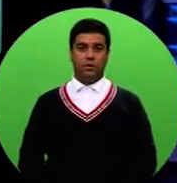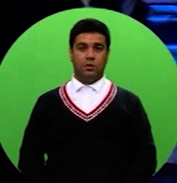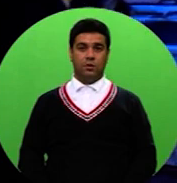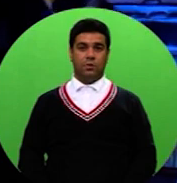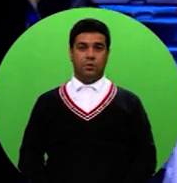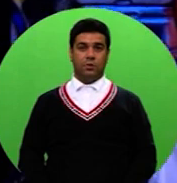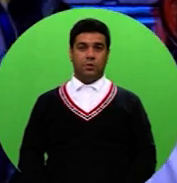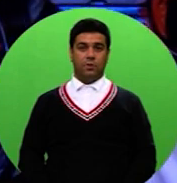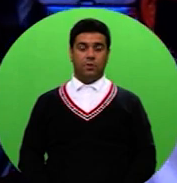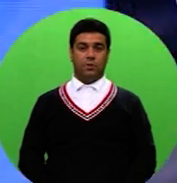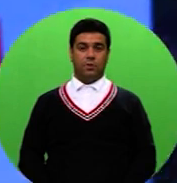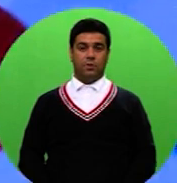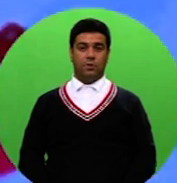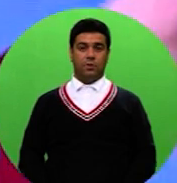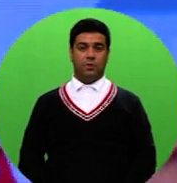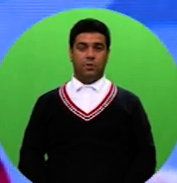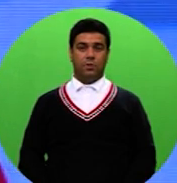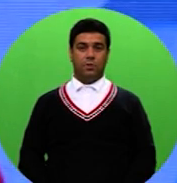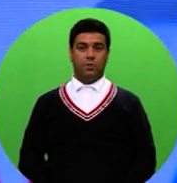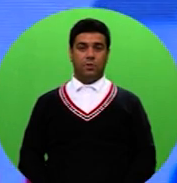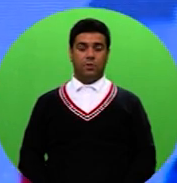отщипываем равные кусочки.